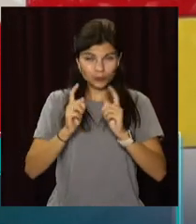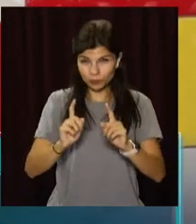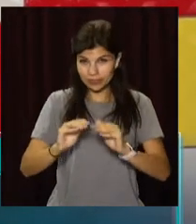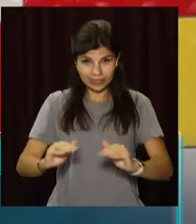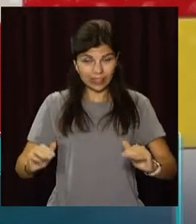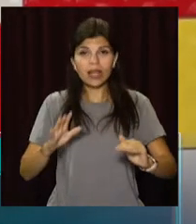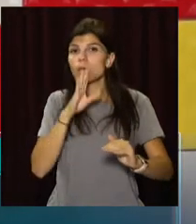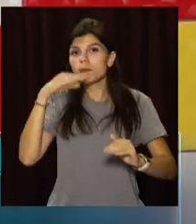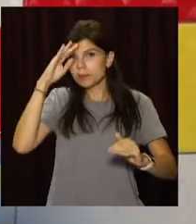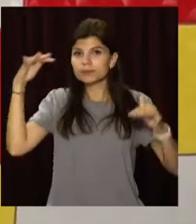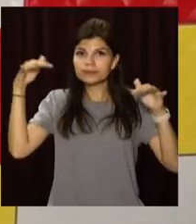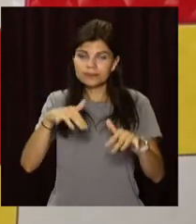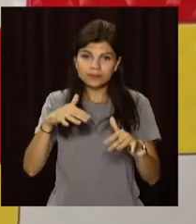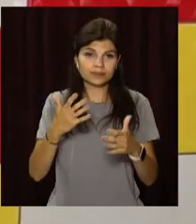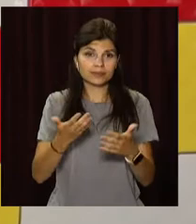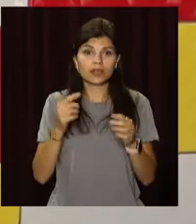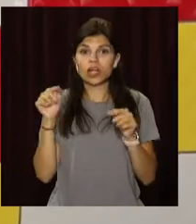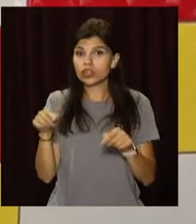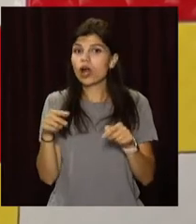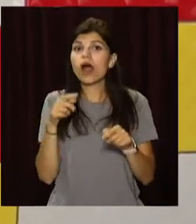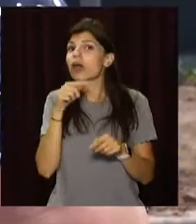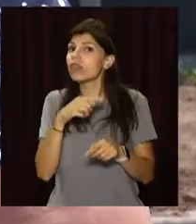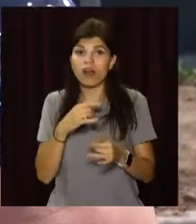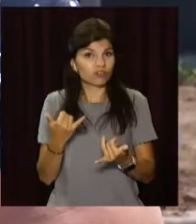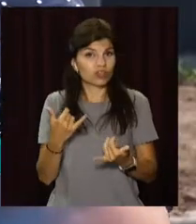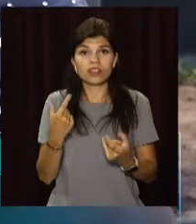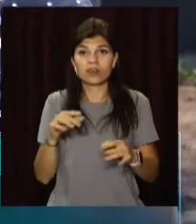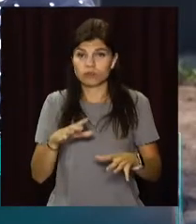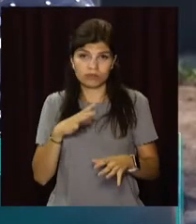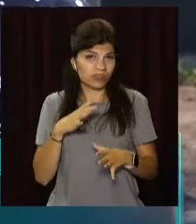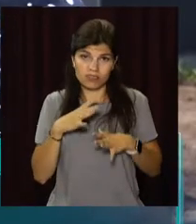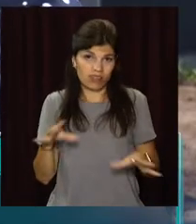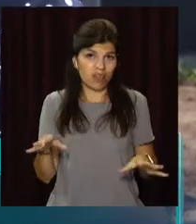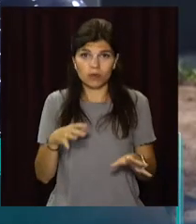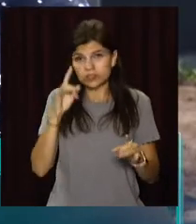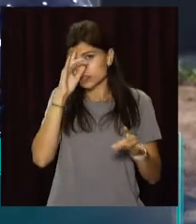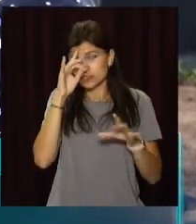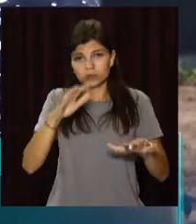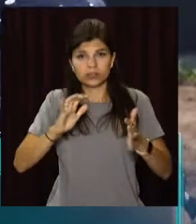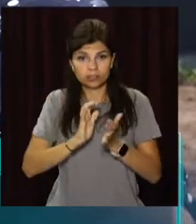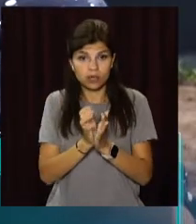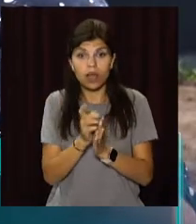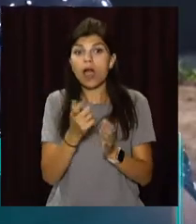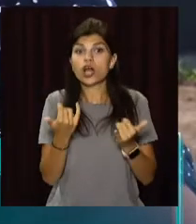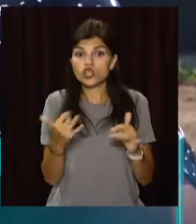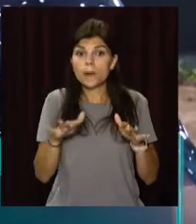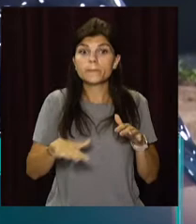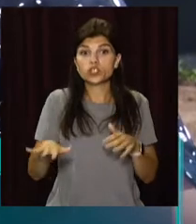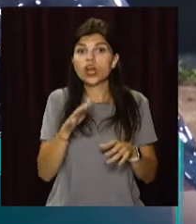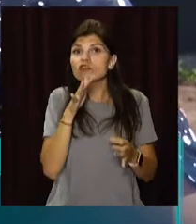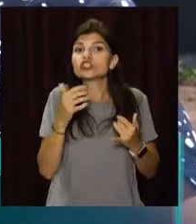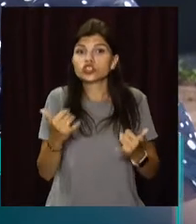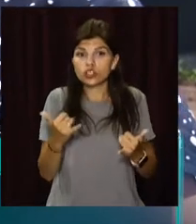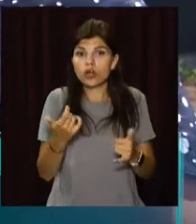ну, свята з батьками. Там у нас такого немає. Приміщення наскільки задовольняє потреби в